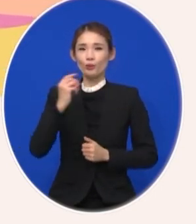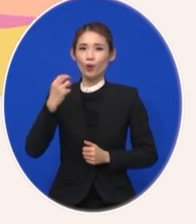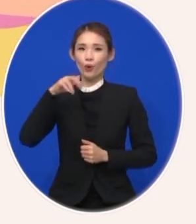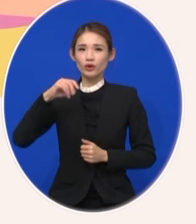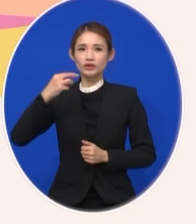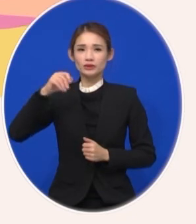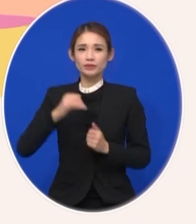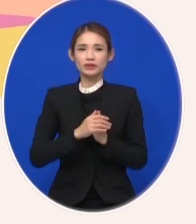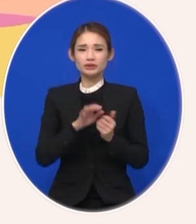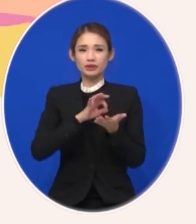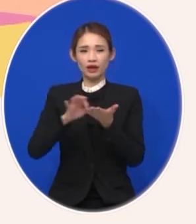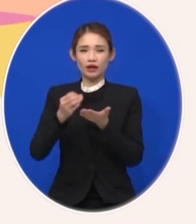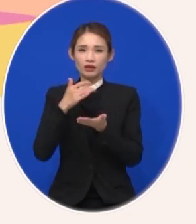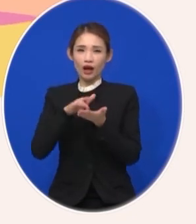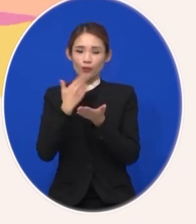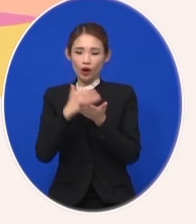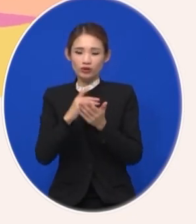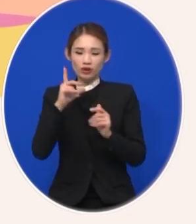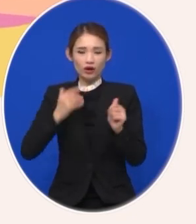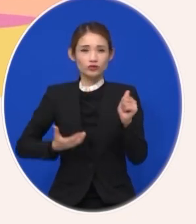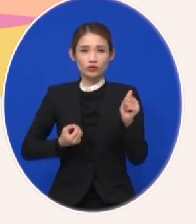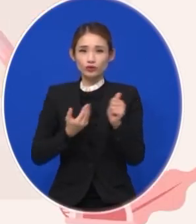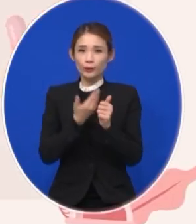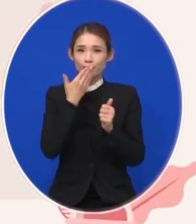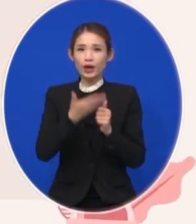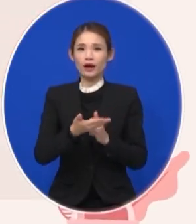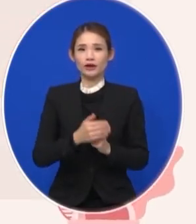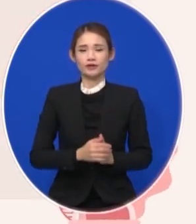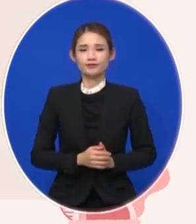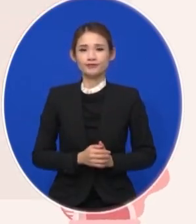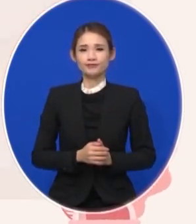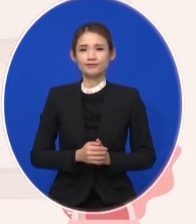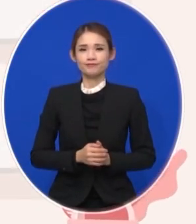메트포르민과 인슐린은 사용 후에 바로 수유가 가능합니다.